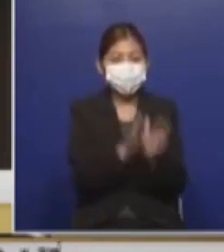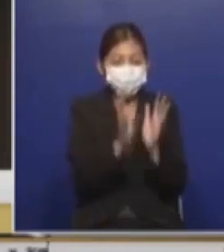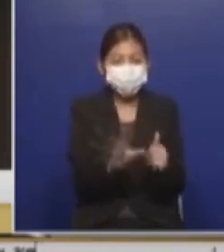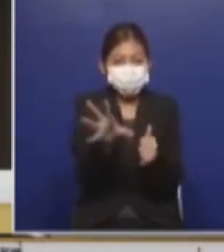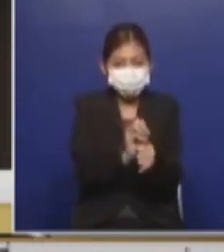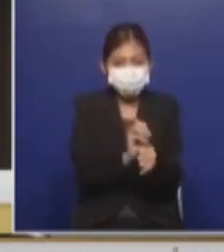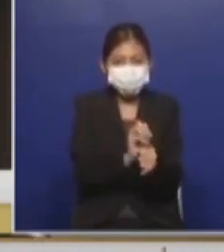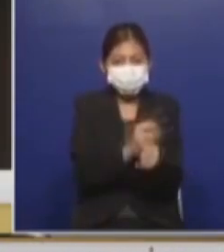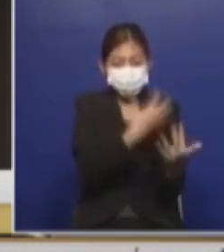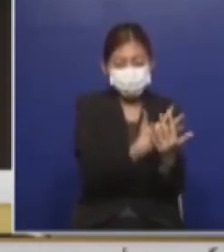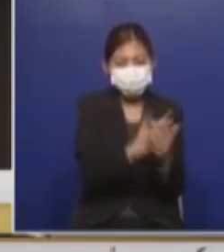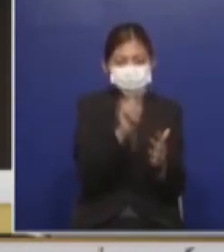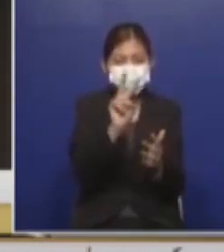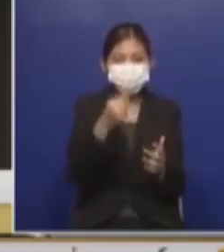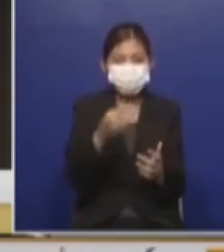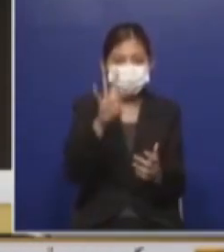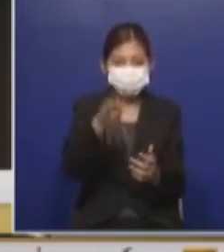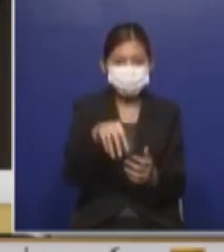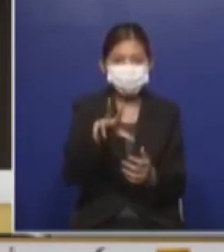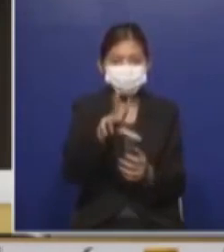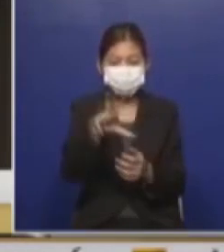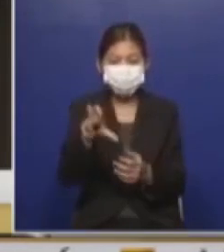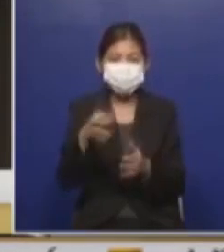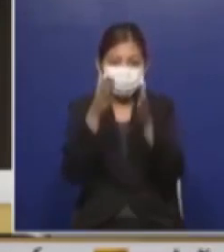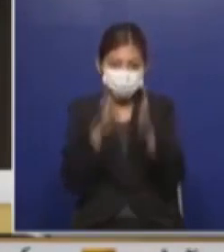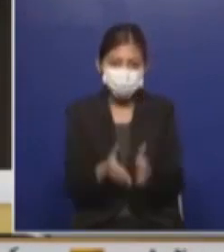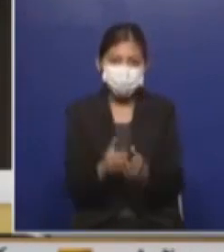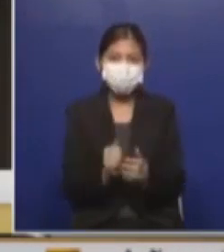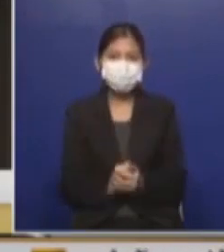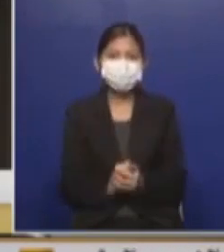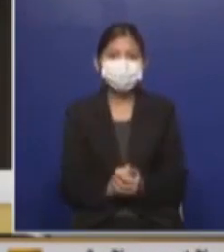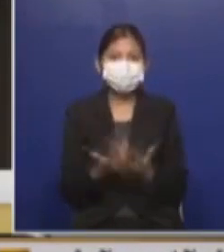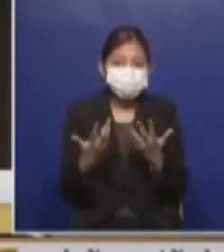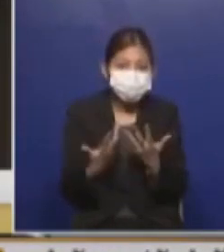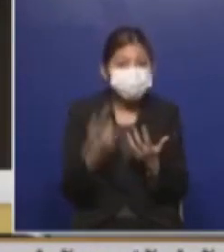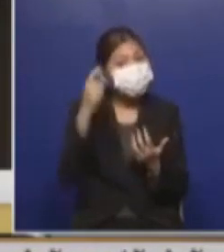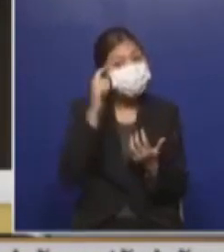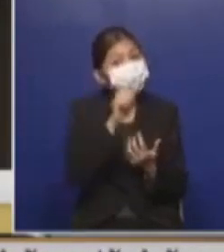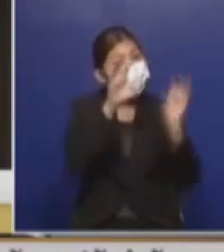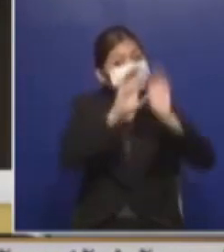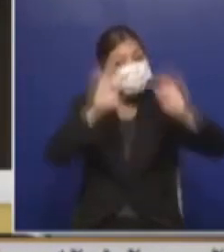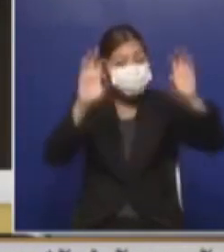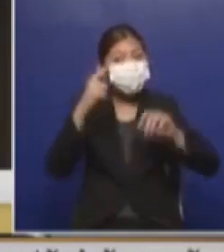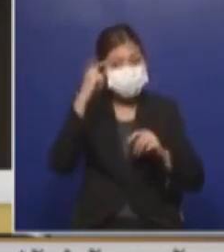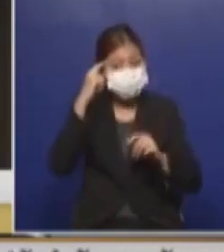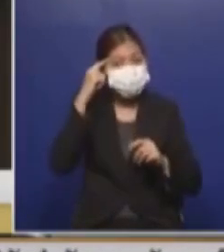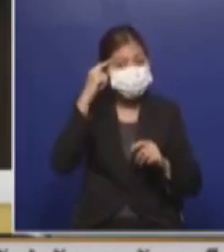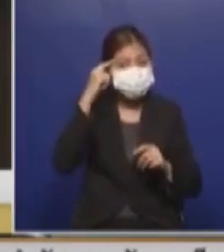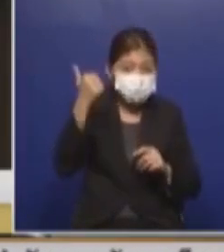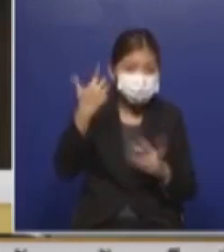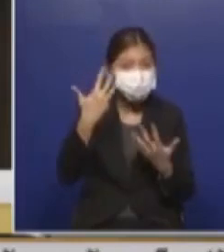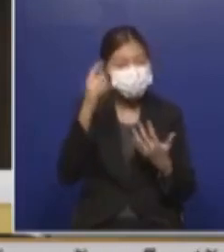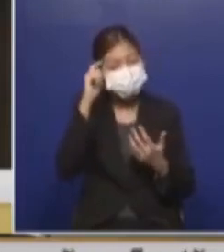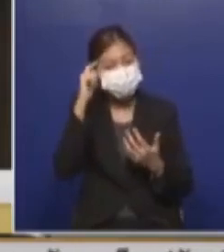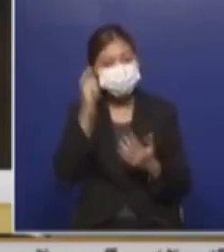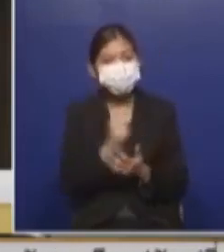อร์นี้ 24,300 รายอย่างนี้เรียกมีสามัญสำนึกไหมสถานการณ์บ้านเมืองในวันนี้ทุกค